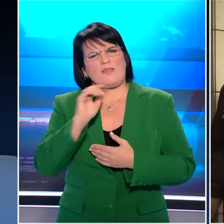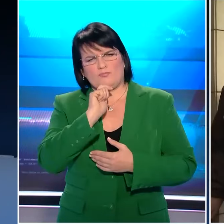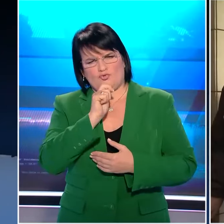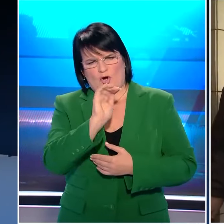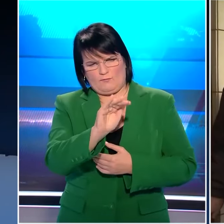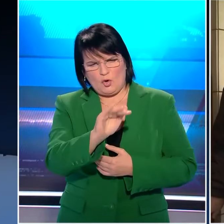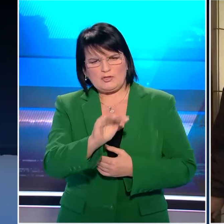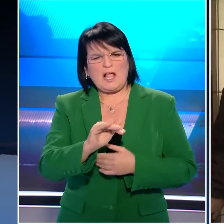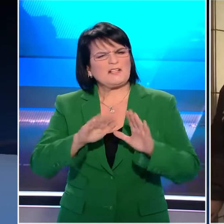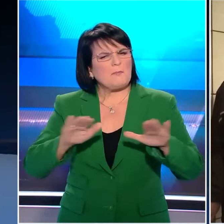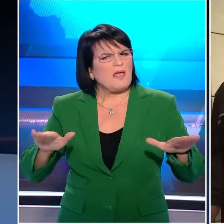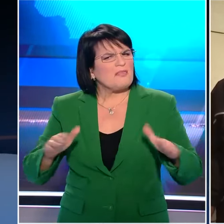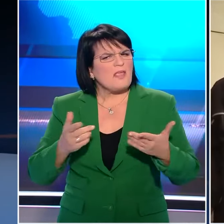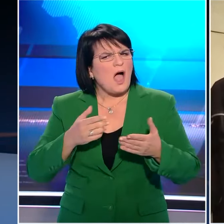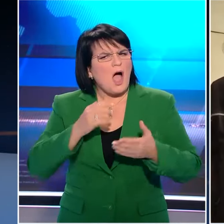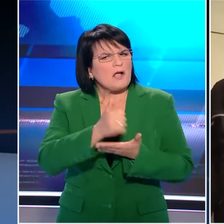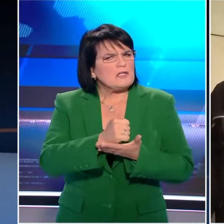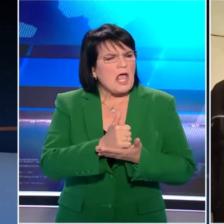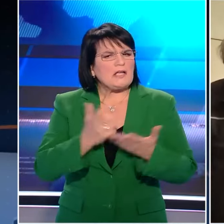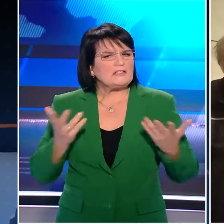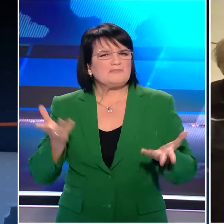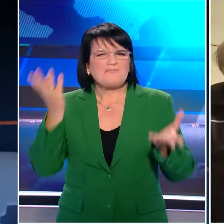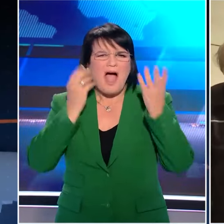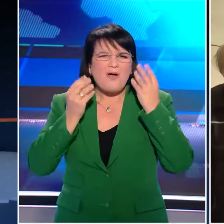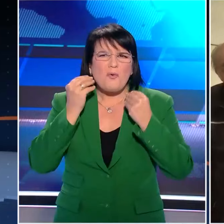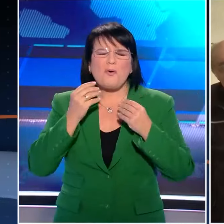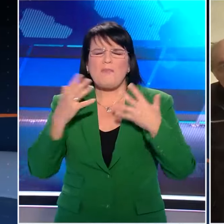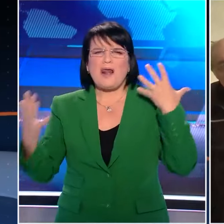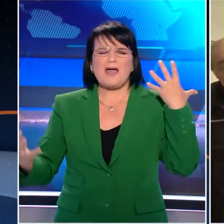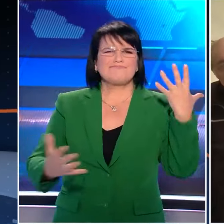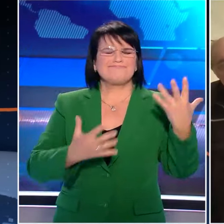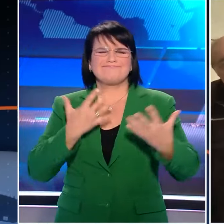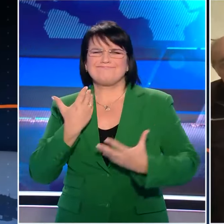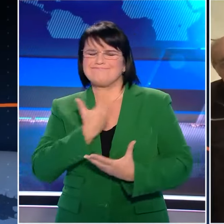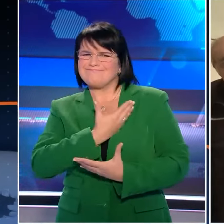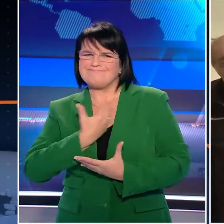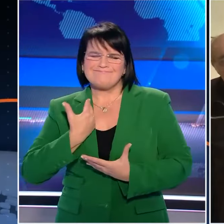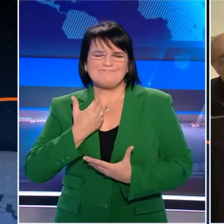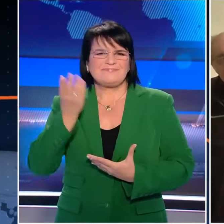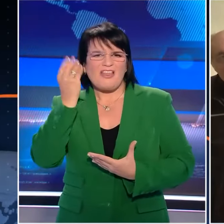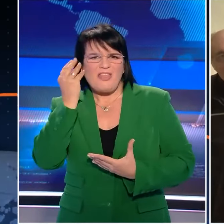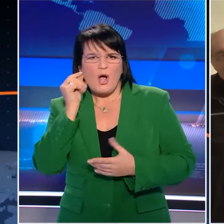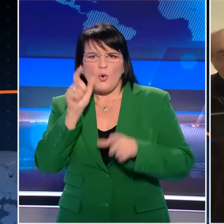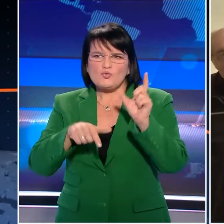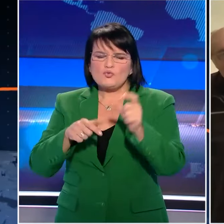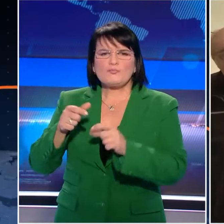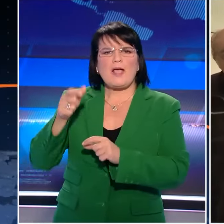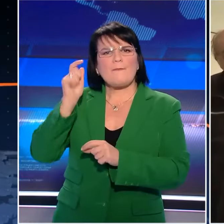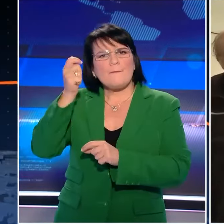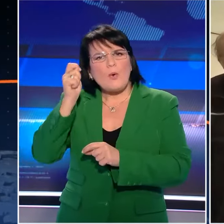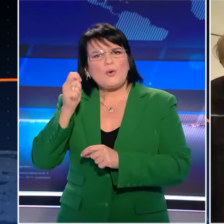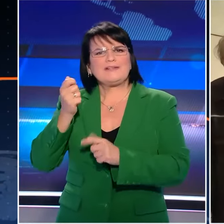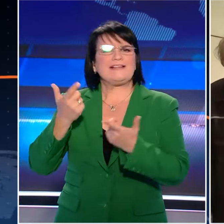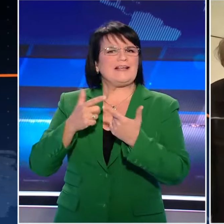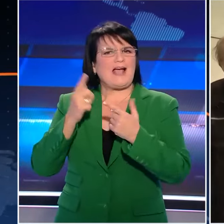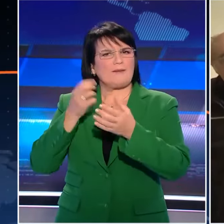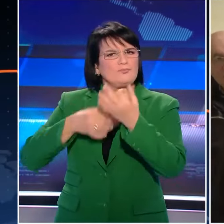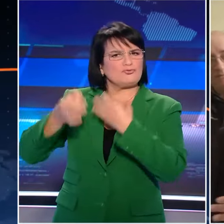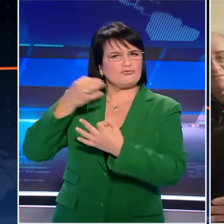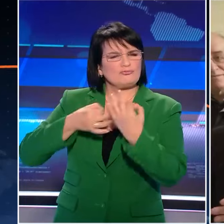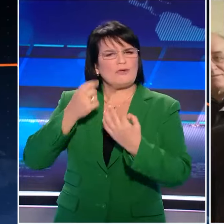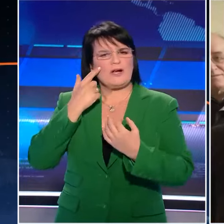ζευγαριών, ναι, πώς το βλέπετε? Ακούμε τόσα πολλά που είμαστε όλοι μπερδεμένοι. Θα ακούσουμε κάποιος θα μιλήσει από την πολιτεία, να δούμε